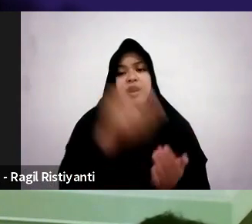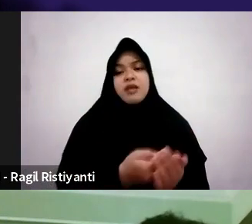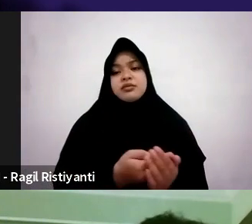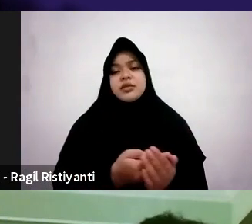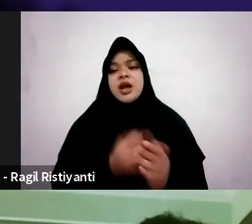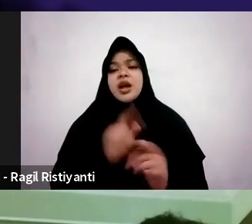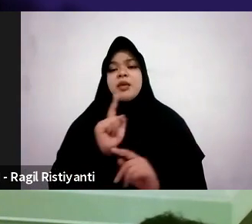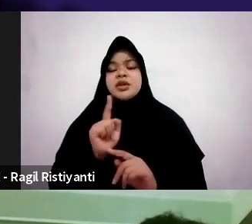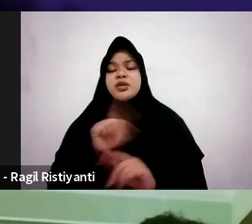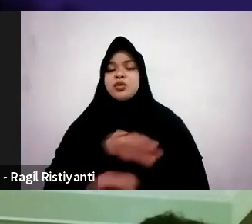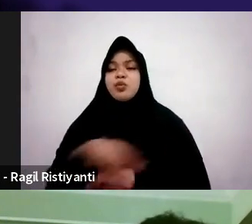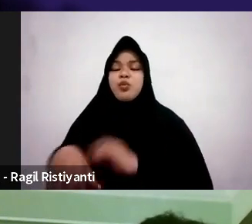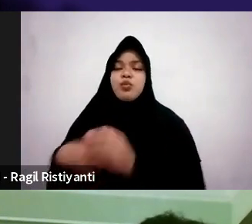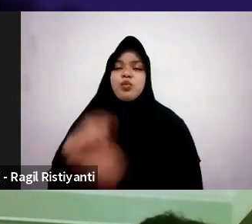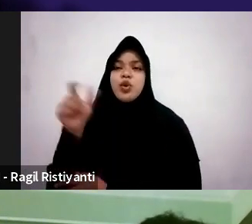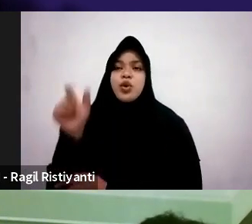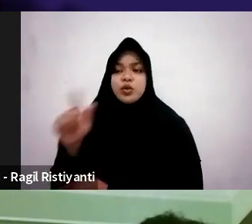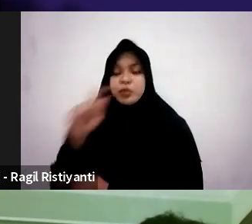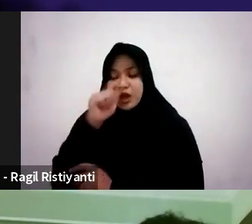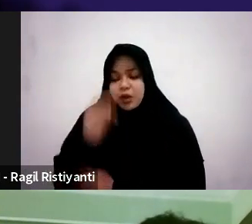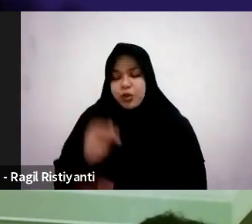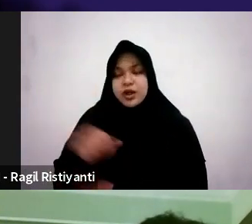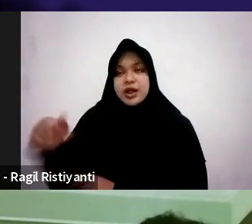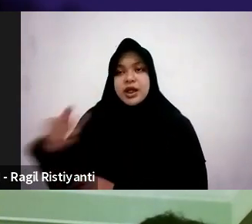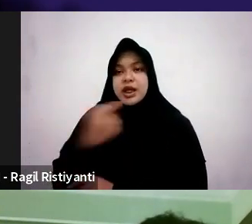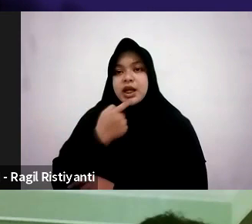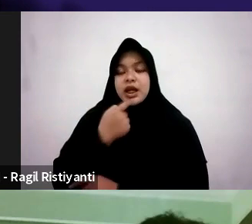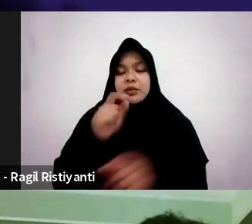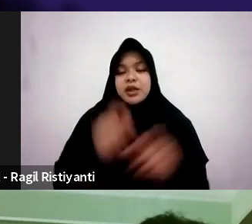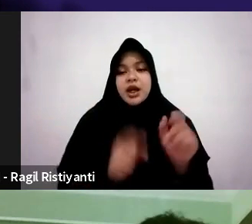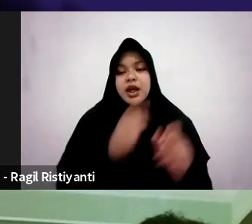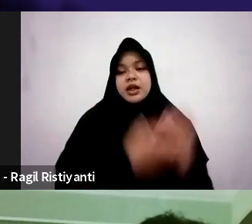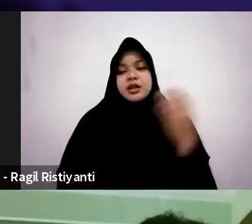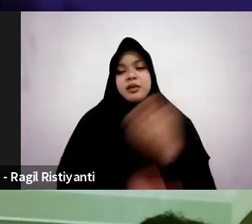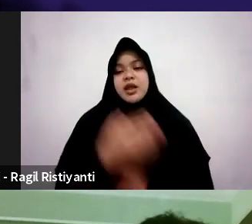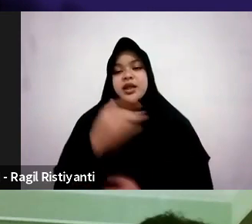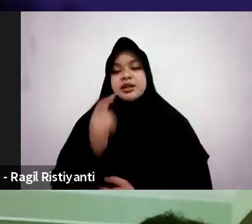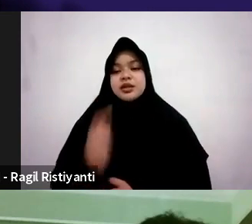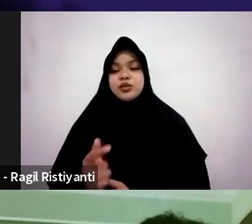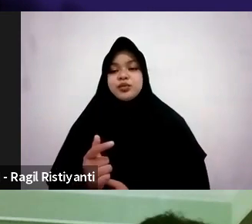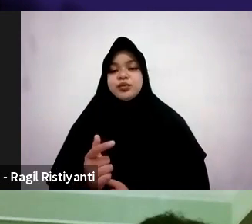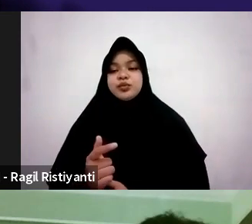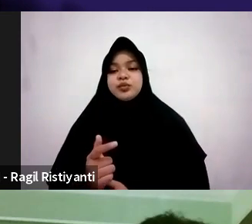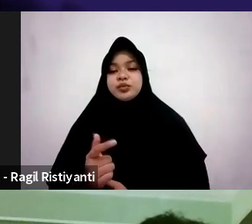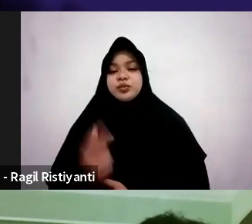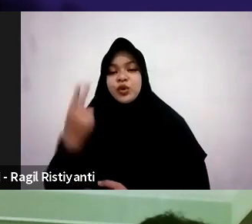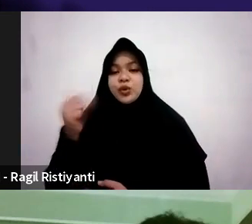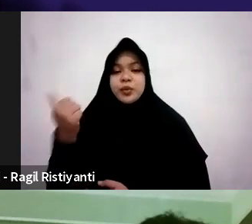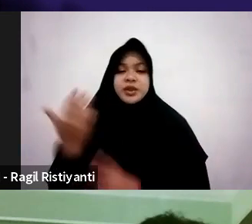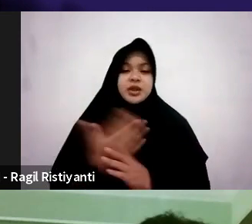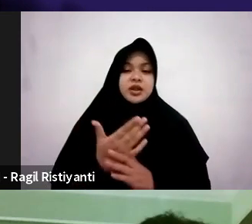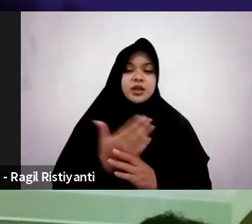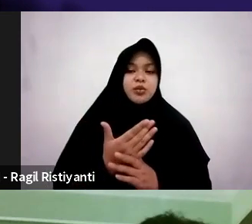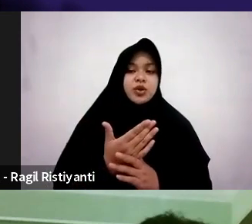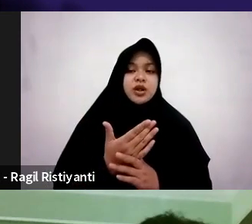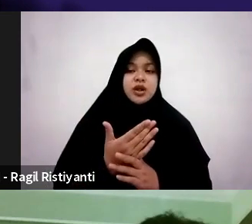mau tidak mau semua pihak harus mengakui Khan terkait dengan penyandang disabilitas itu apa ya untuk bisa akses tebel kayak